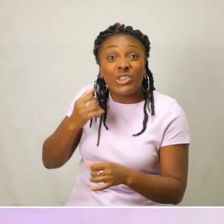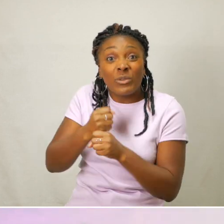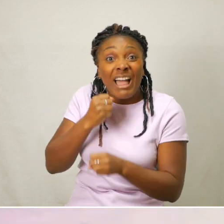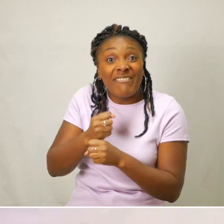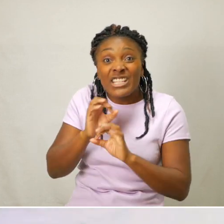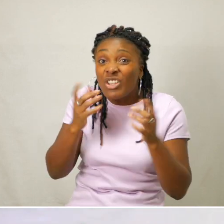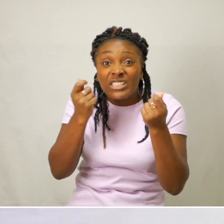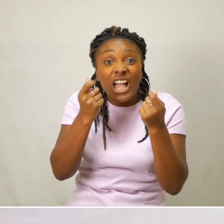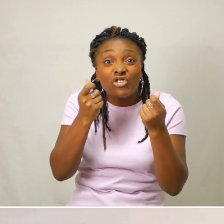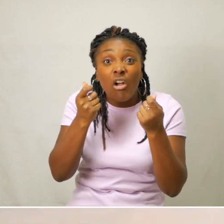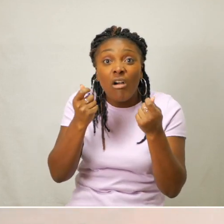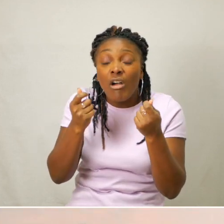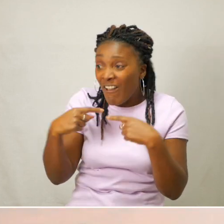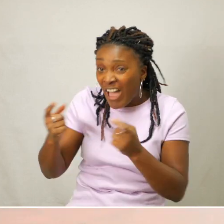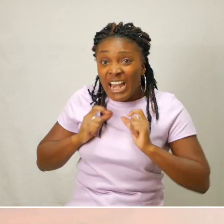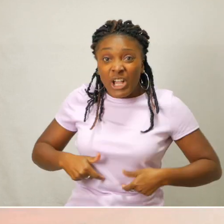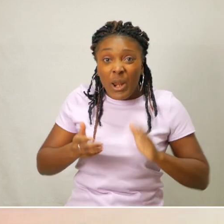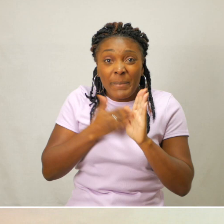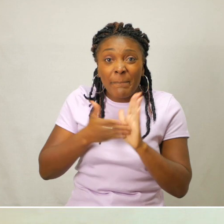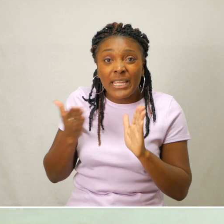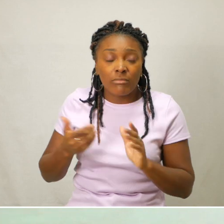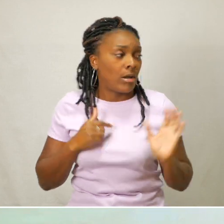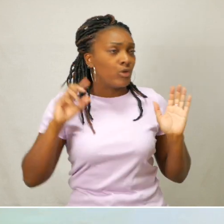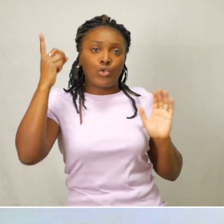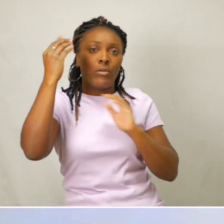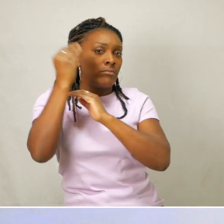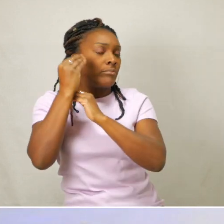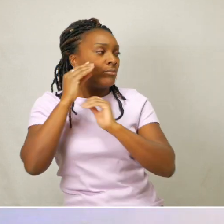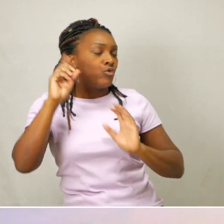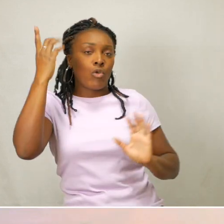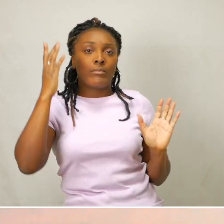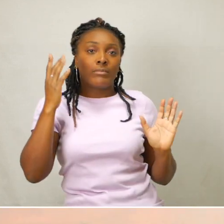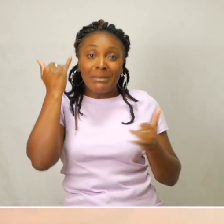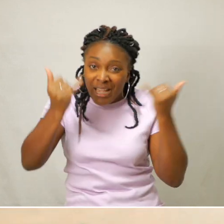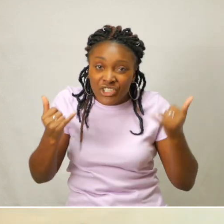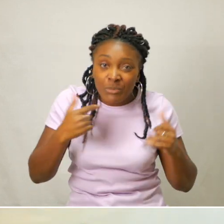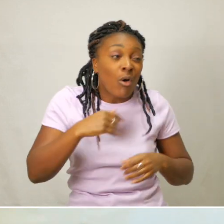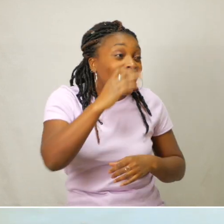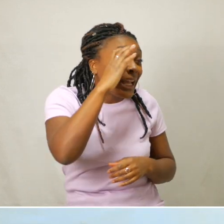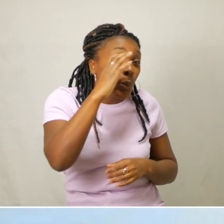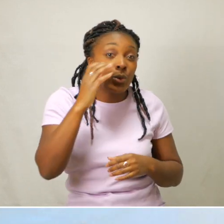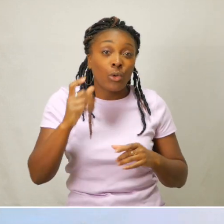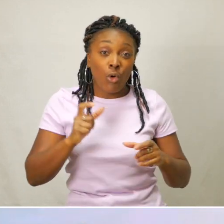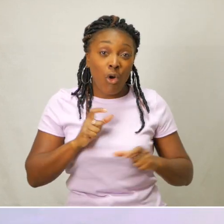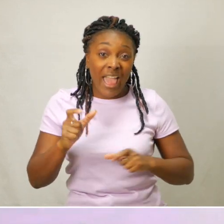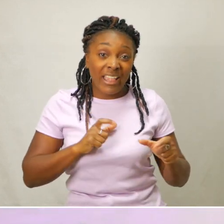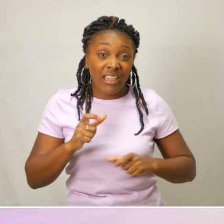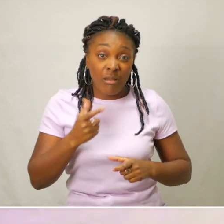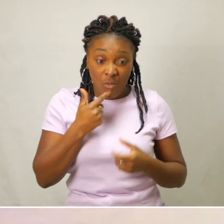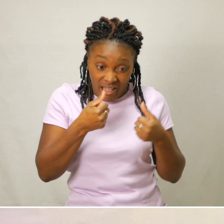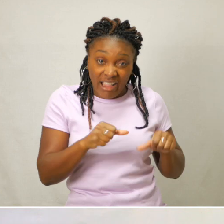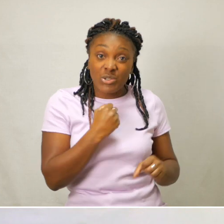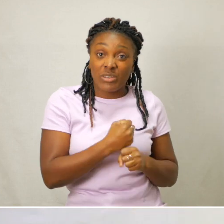argent, tu pars à l'école biblique. J'ai dit Dieu pourvoira et Dieu a pourvu. Si j'avais écouté ma collègue d'une manière naturelle, je serais resté au travail et j'en serais pas